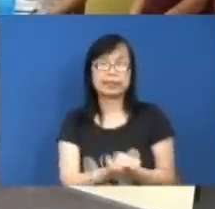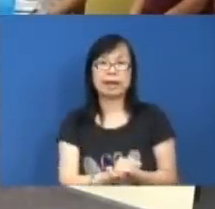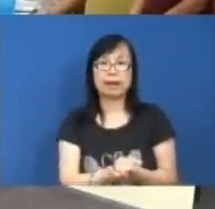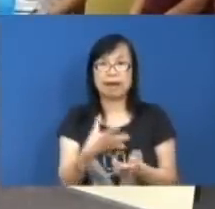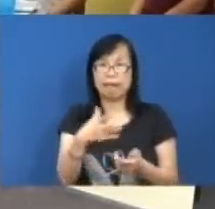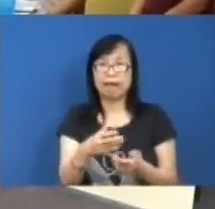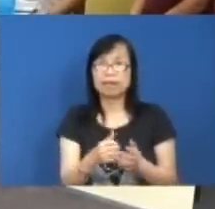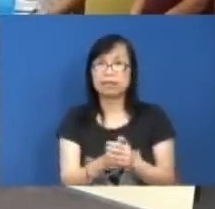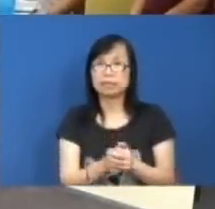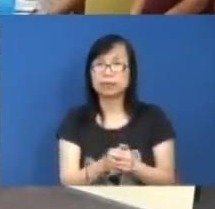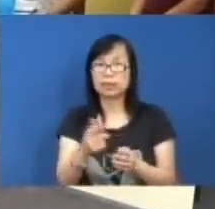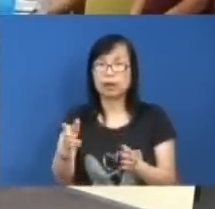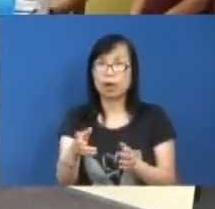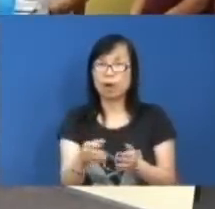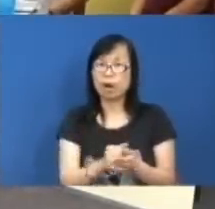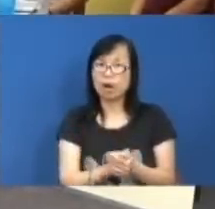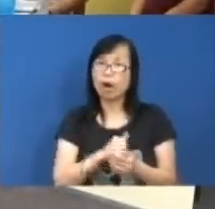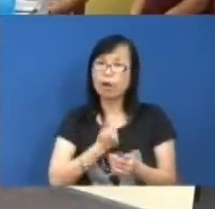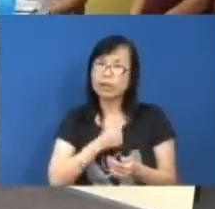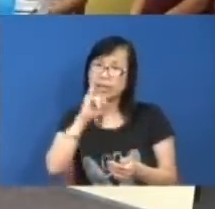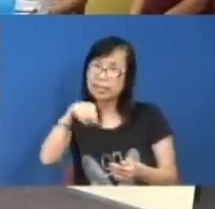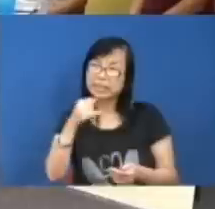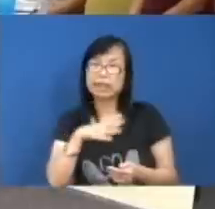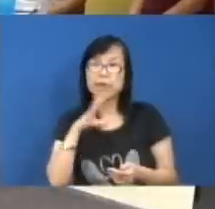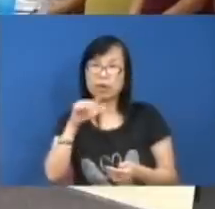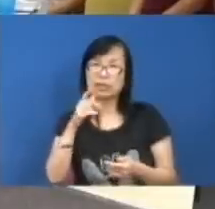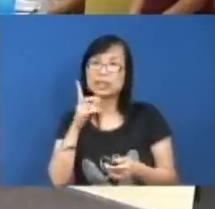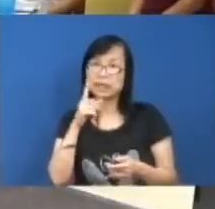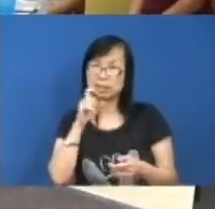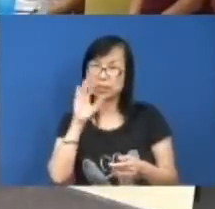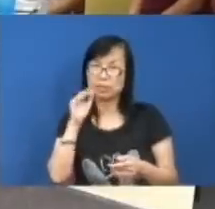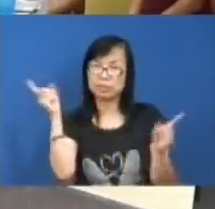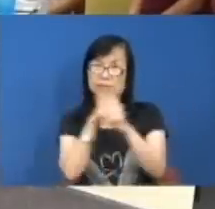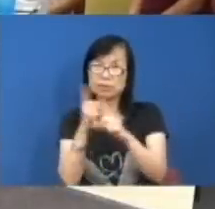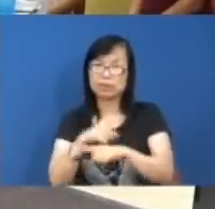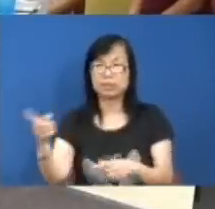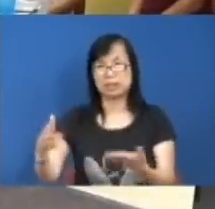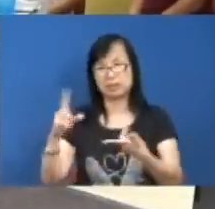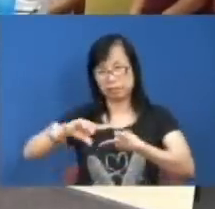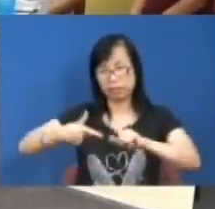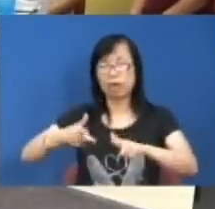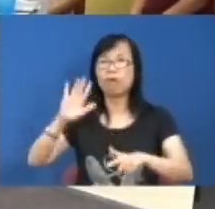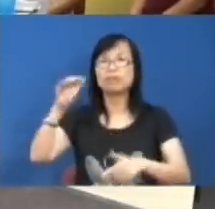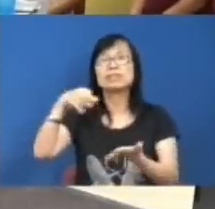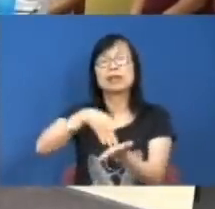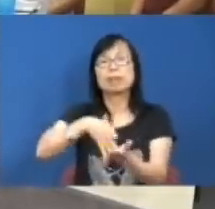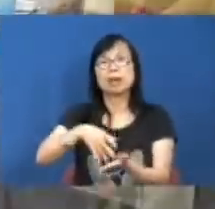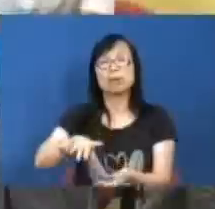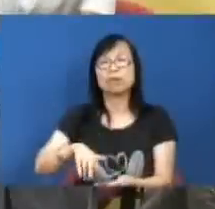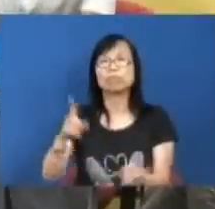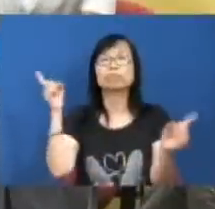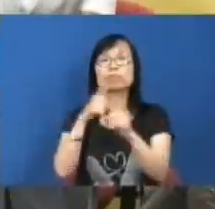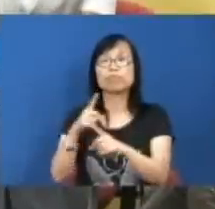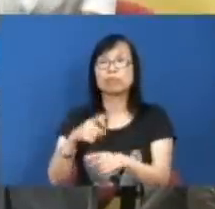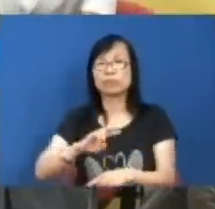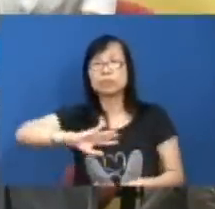嘅時間咧，咁阿蒲職，我哋咪即係有得交代咯， 係咪？係啊， 多啲方案可以參考 啦。冇錯啦，但係跌翻轉頭咯，我又有啲法